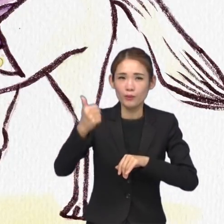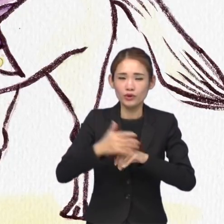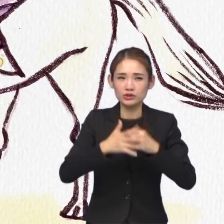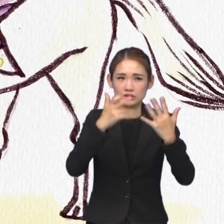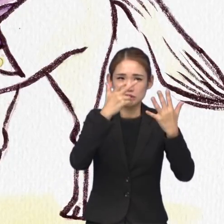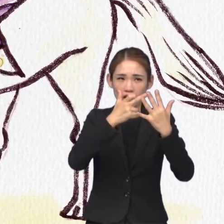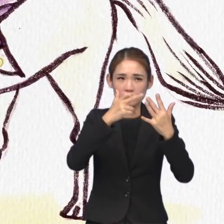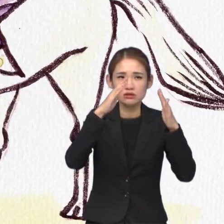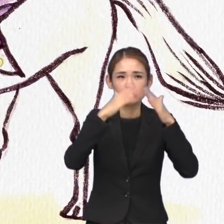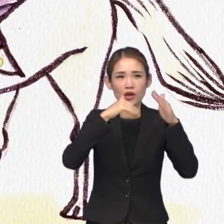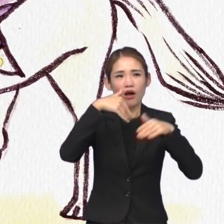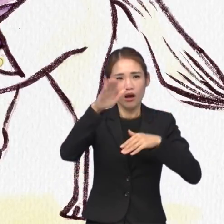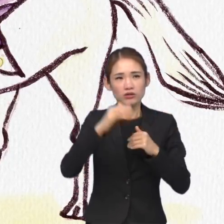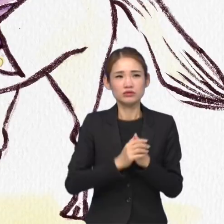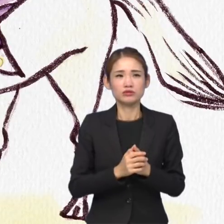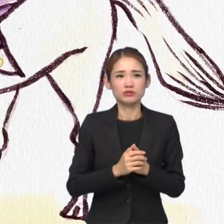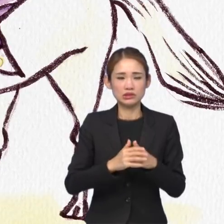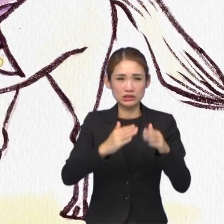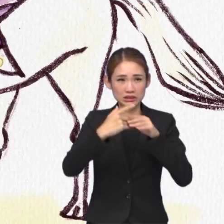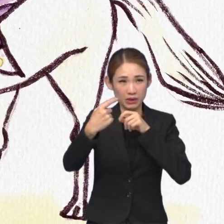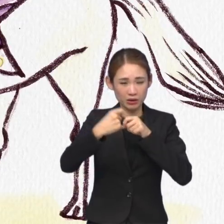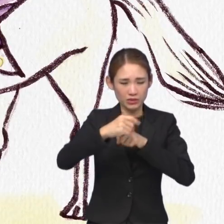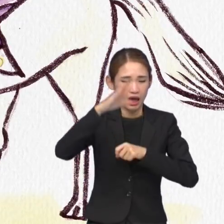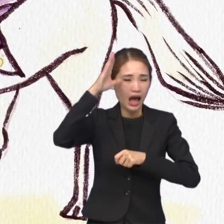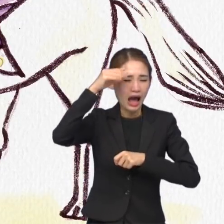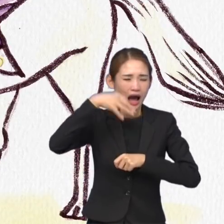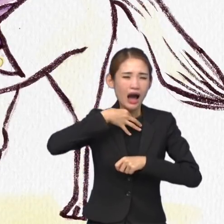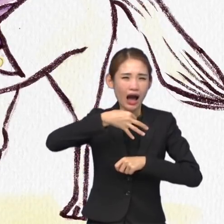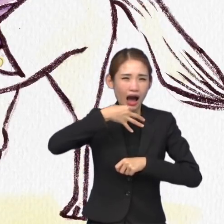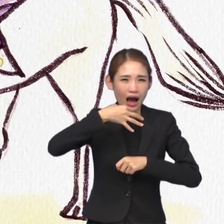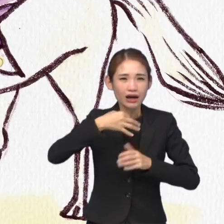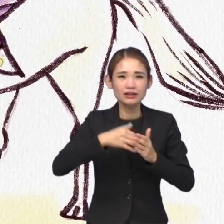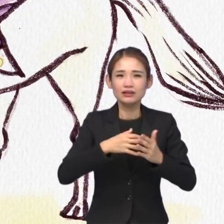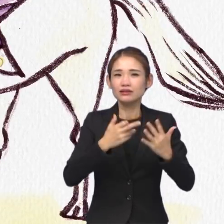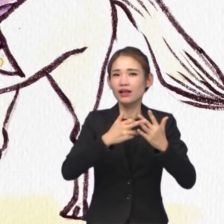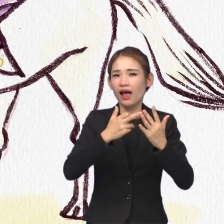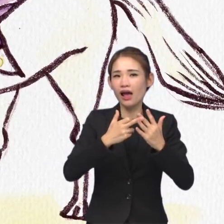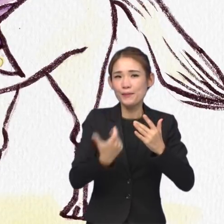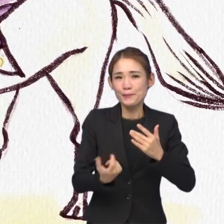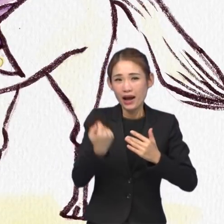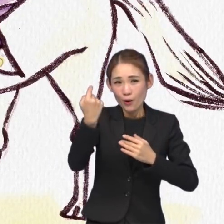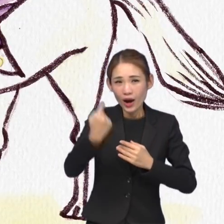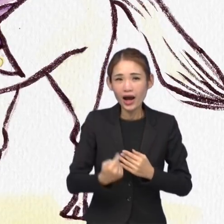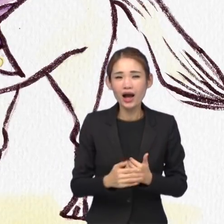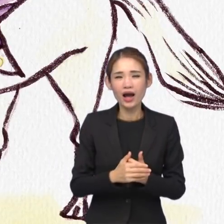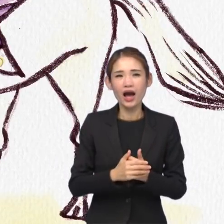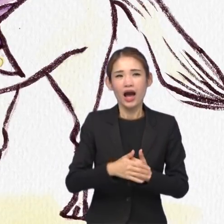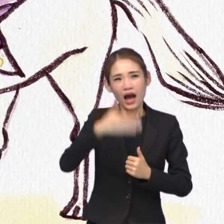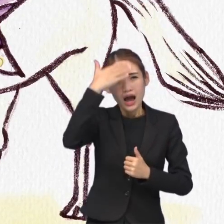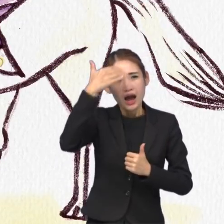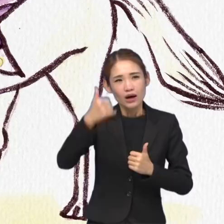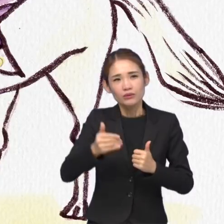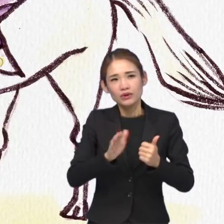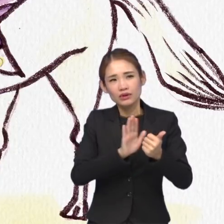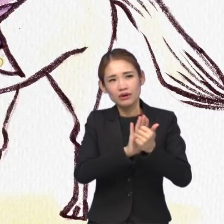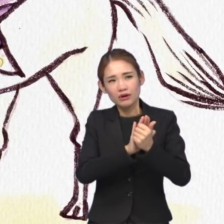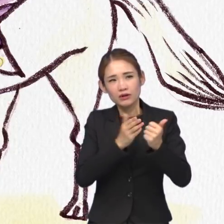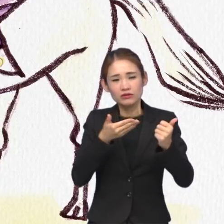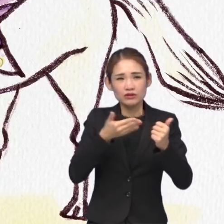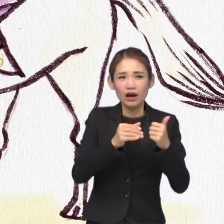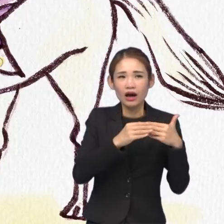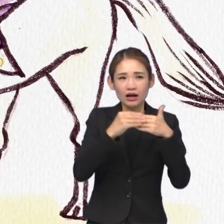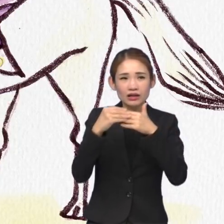갔어요 집앞에서 강아지가 짓자 마자 셋째가 얼른 나와서 할아버지를 부축하여 집안으로 들이고